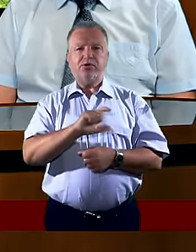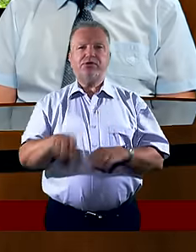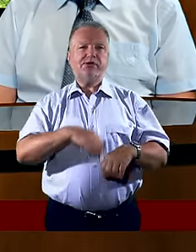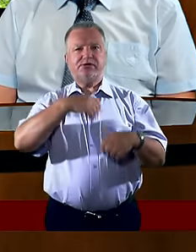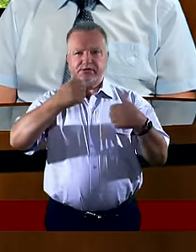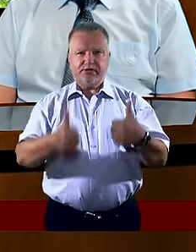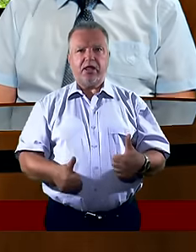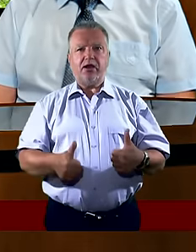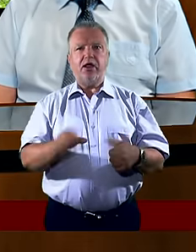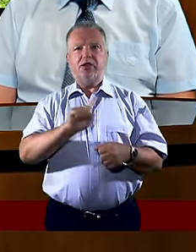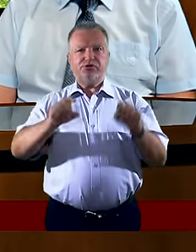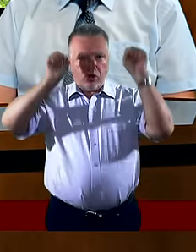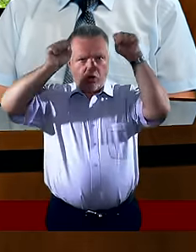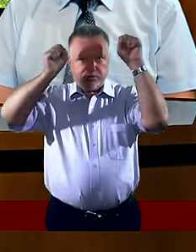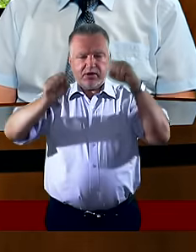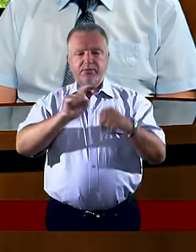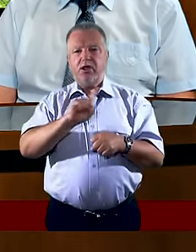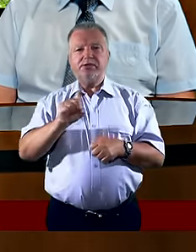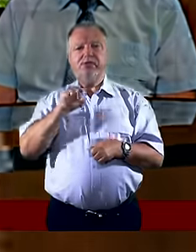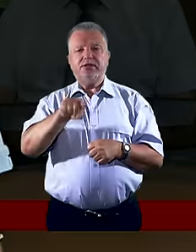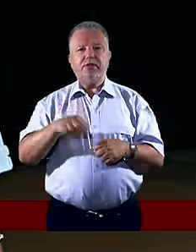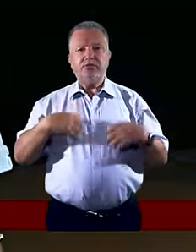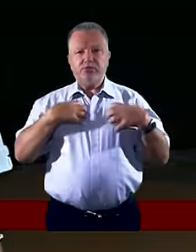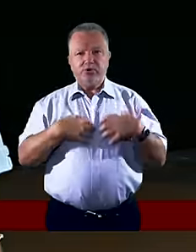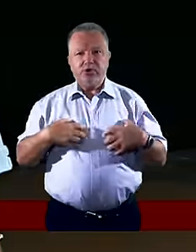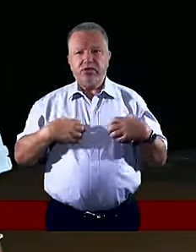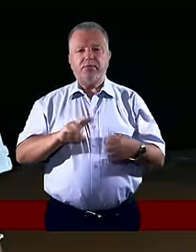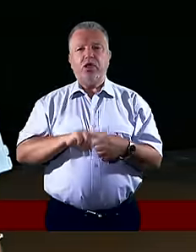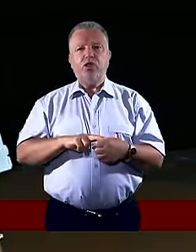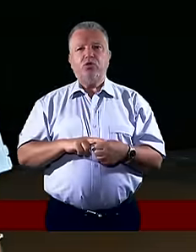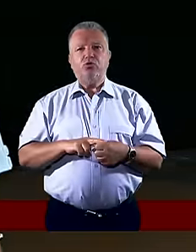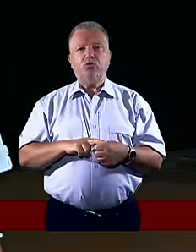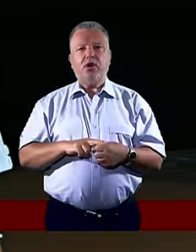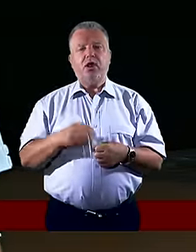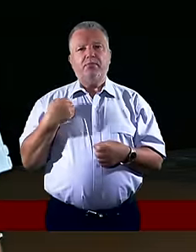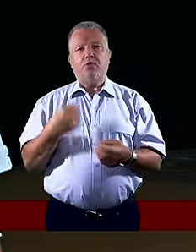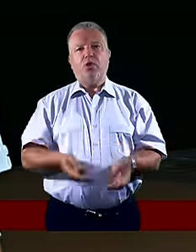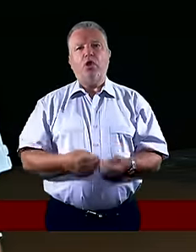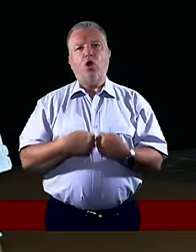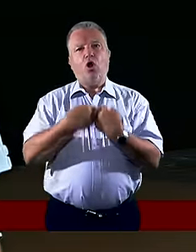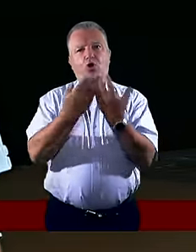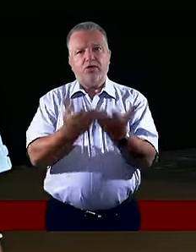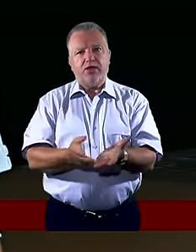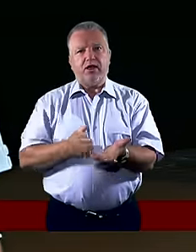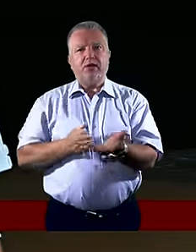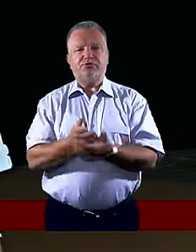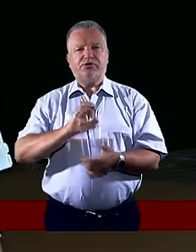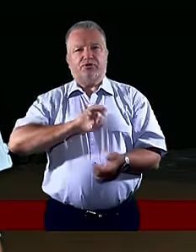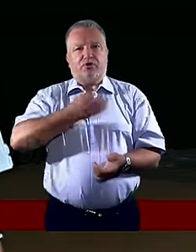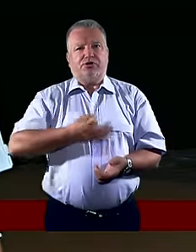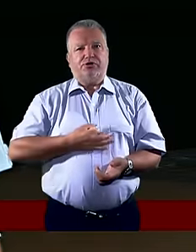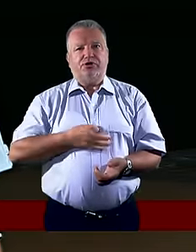z owcami. Z tymi zwierzętami, które zostały powierzone przez ich właścicieli,